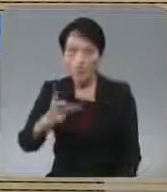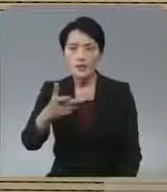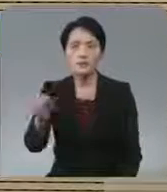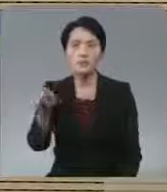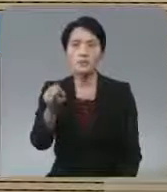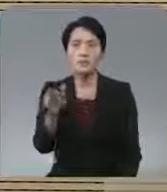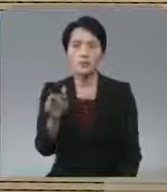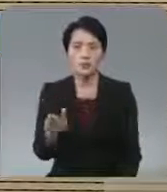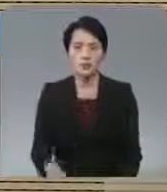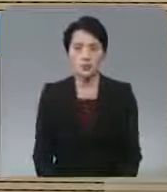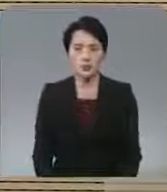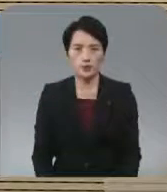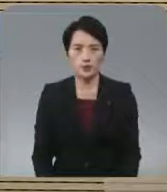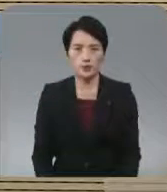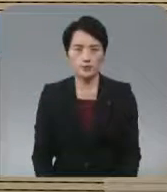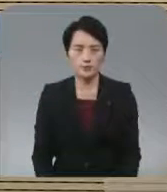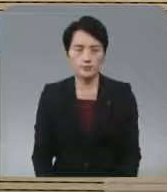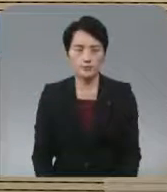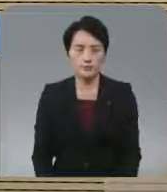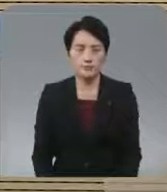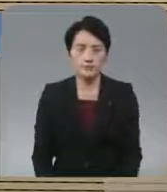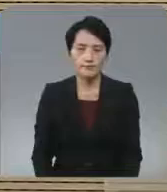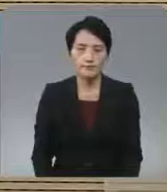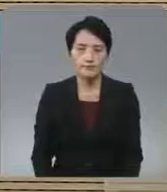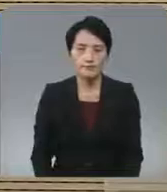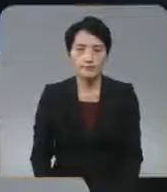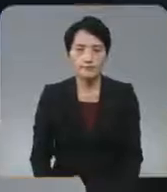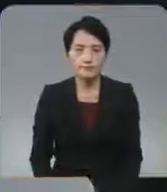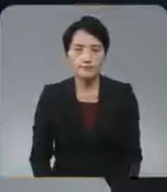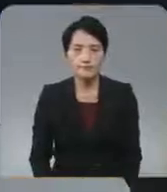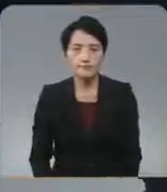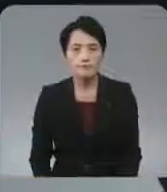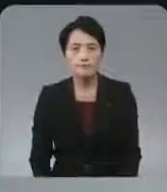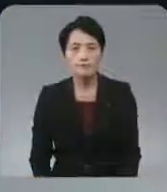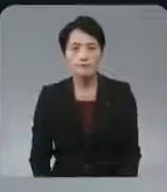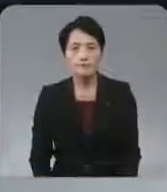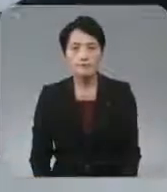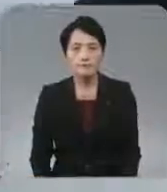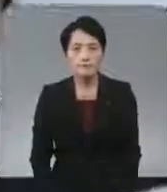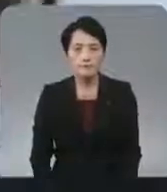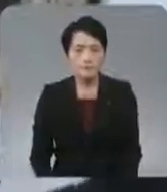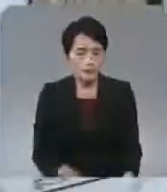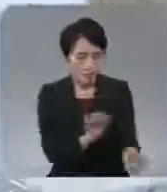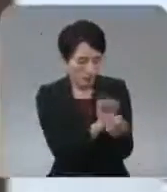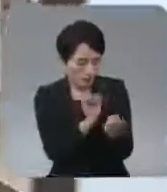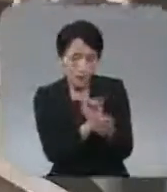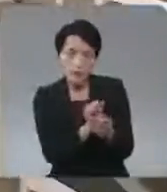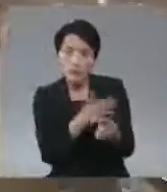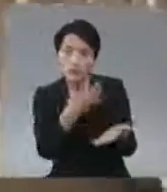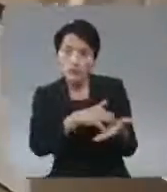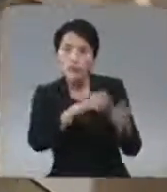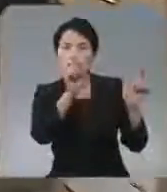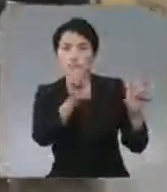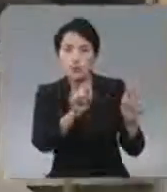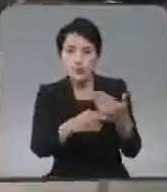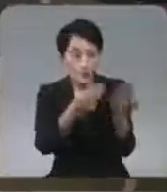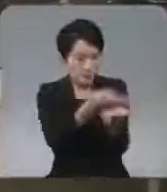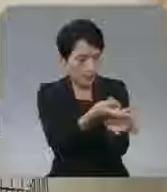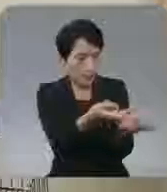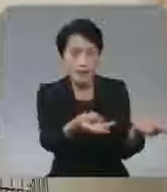人残りの135人はが以外からの入国者でした重症患者は